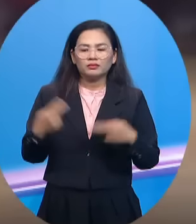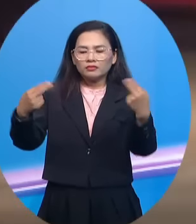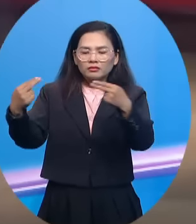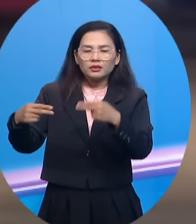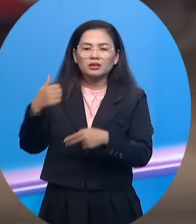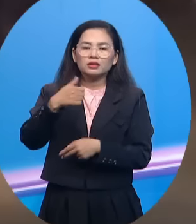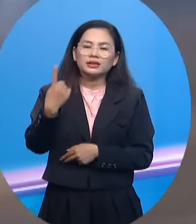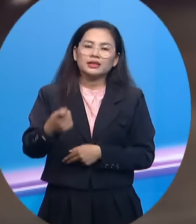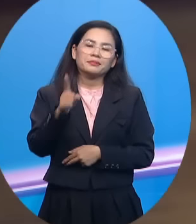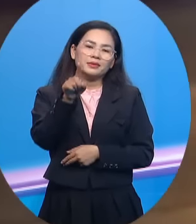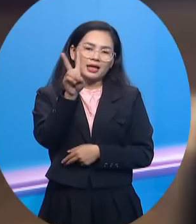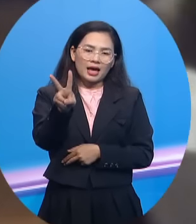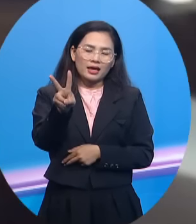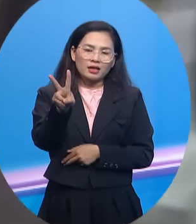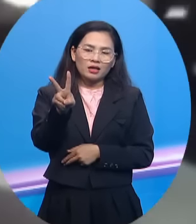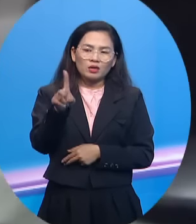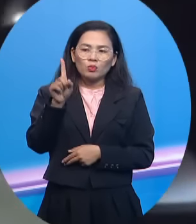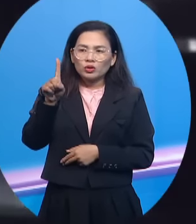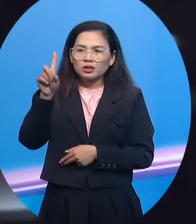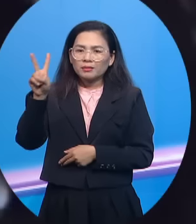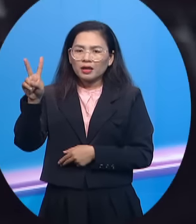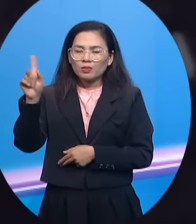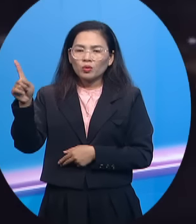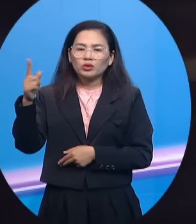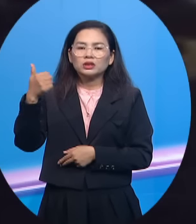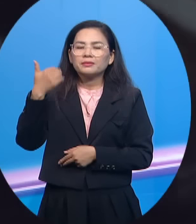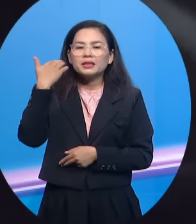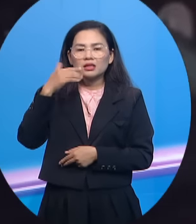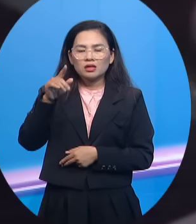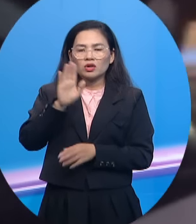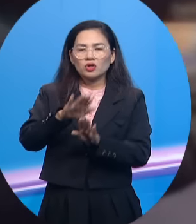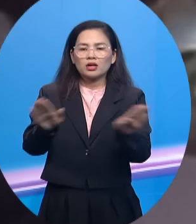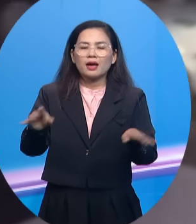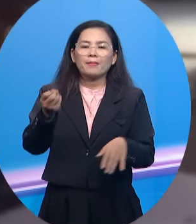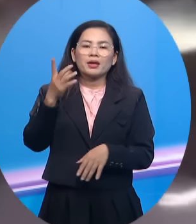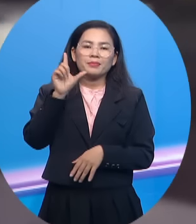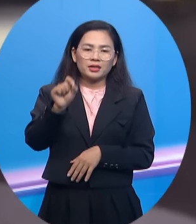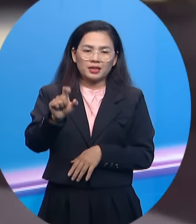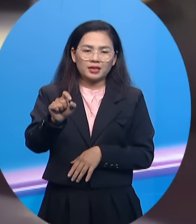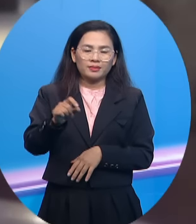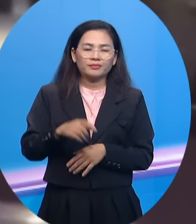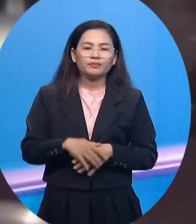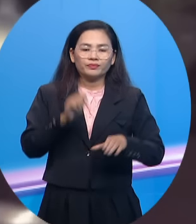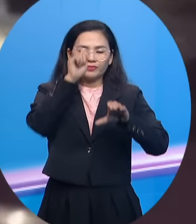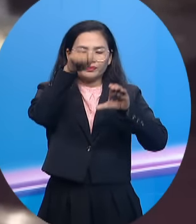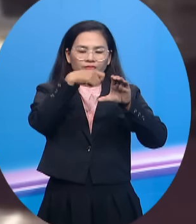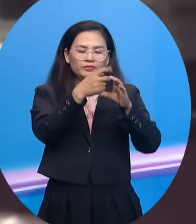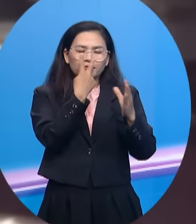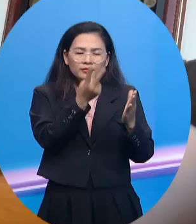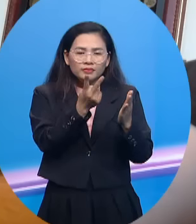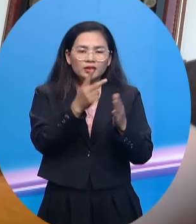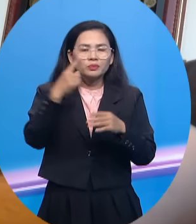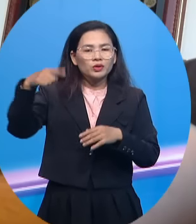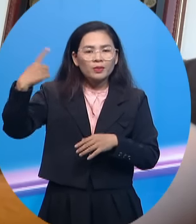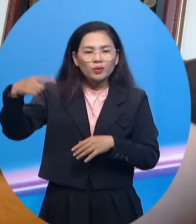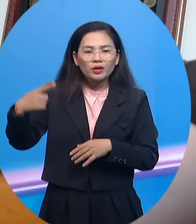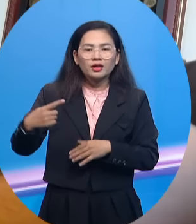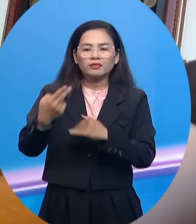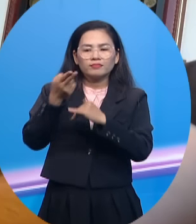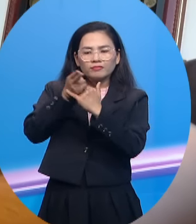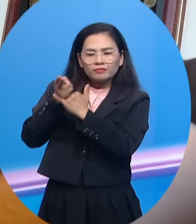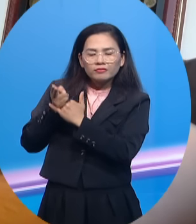dân thường thiệt mạng và 121 người khác bị thương, trong đó có 10 trẻ em. Trong video cập nhật tình hình hàng đêm, Tổng thống Zelensky